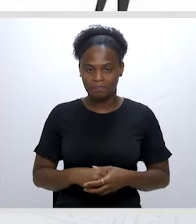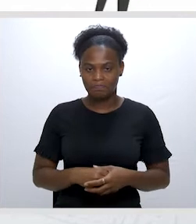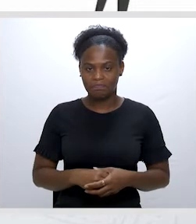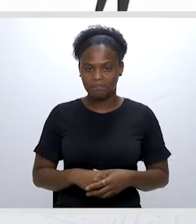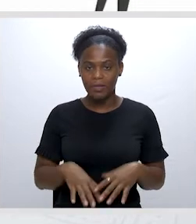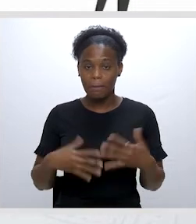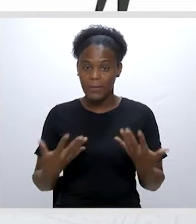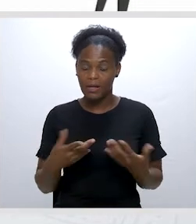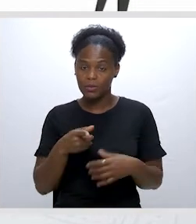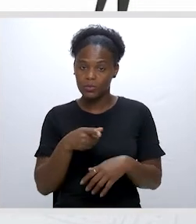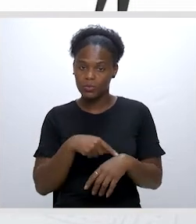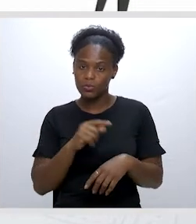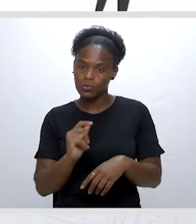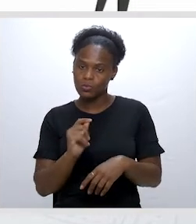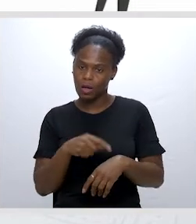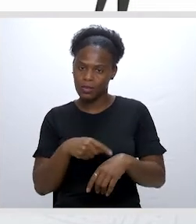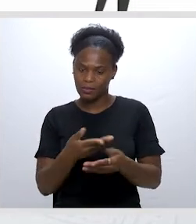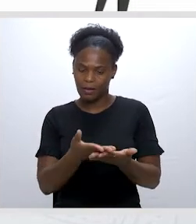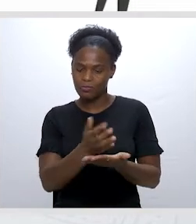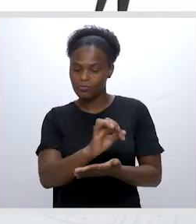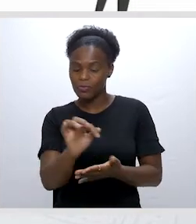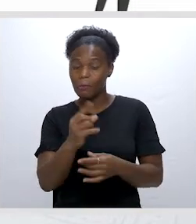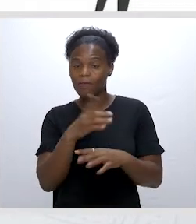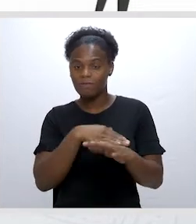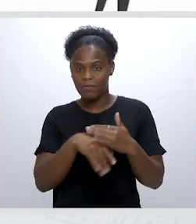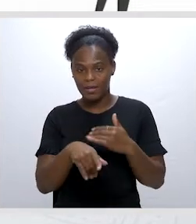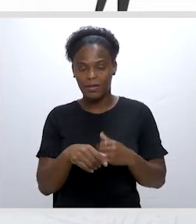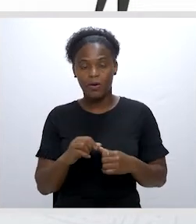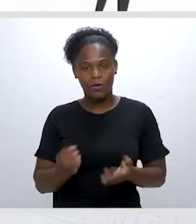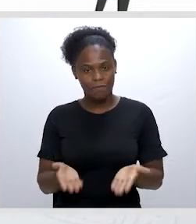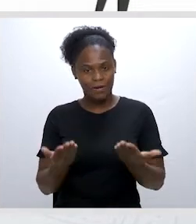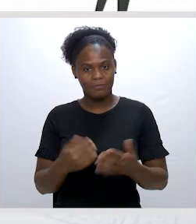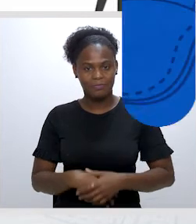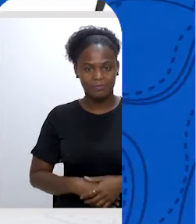Maintenant, je vous laisse un peu de temps pour faire. On y va.